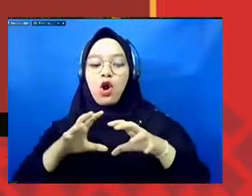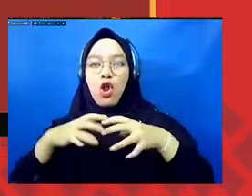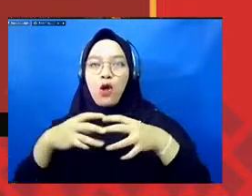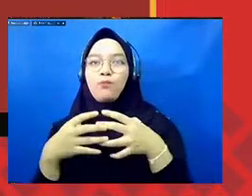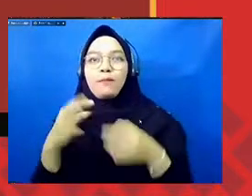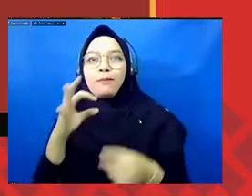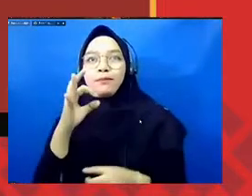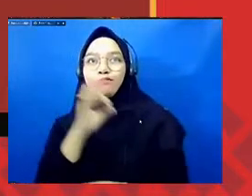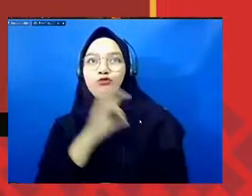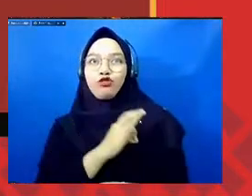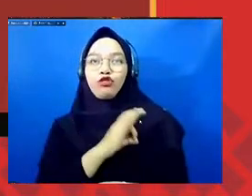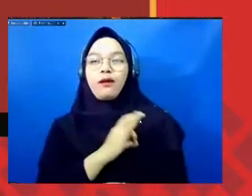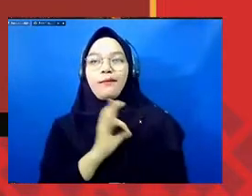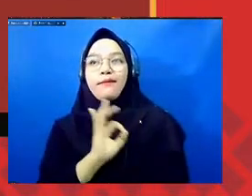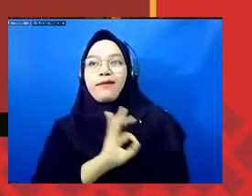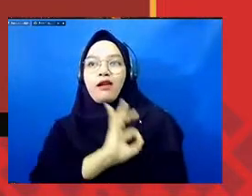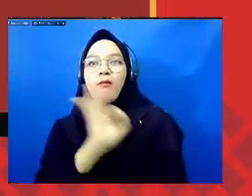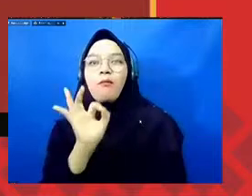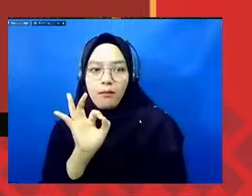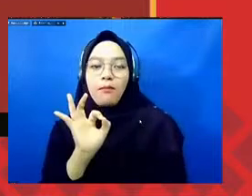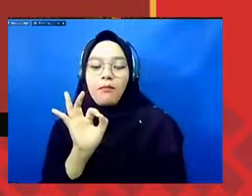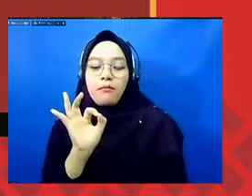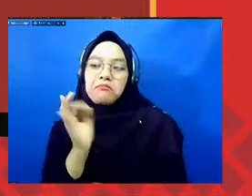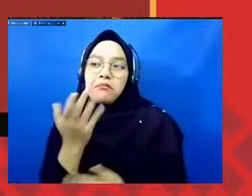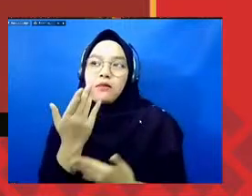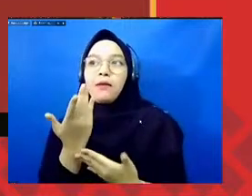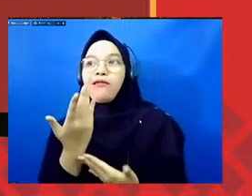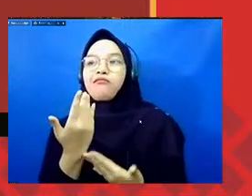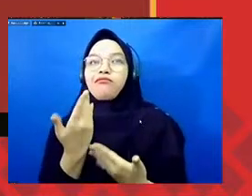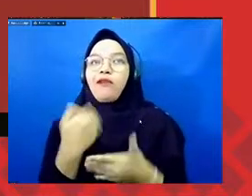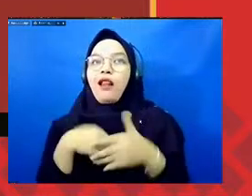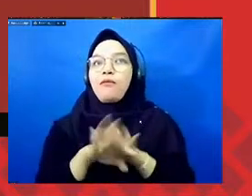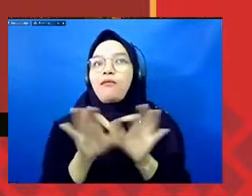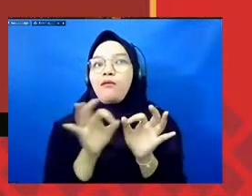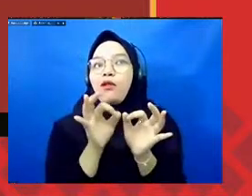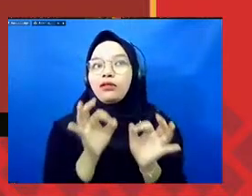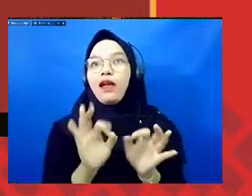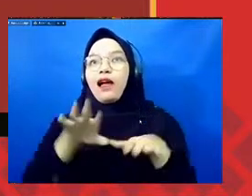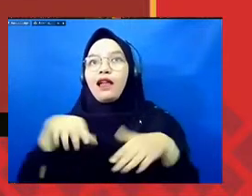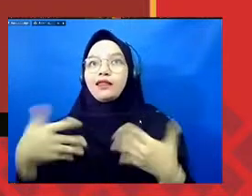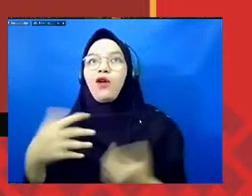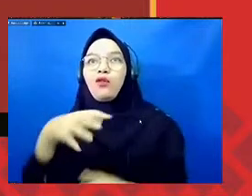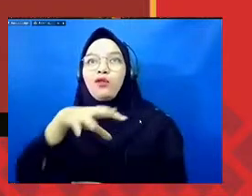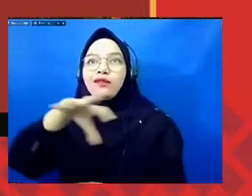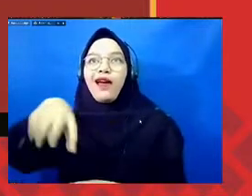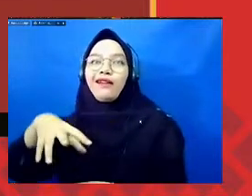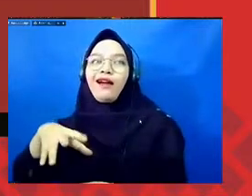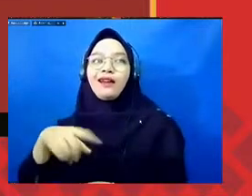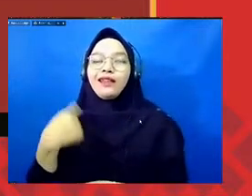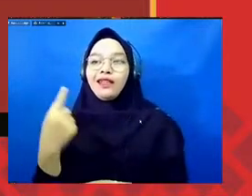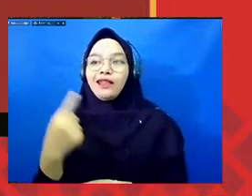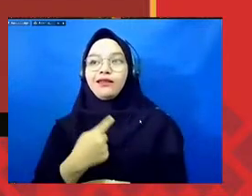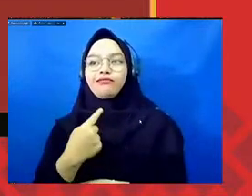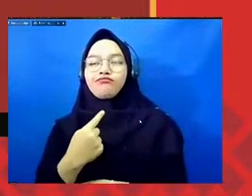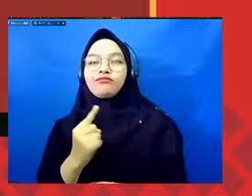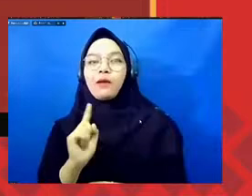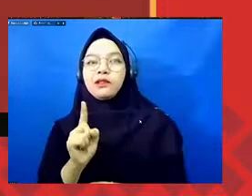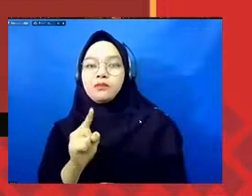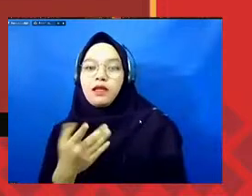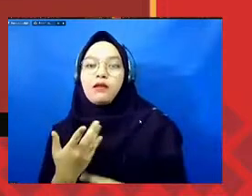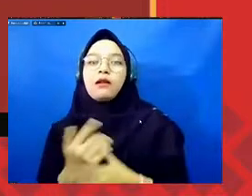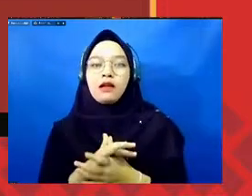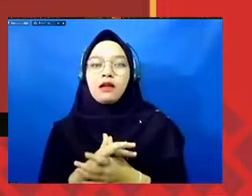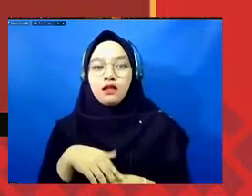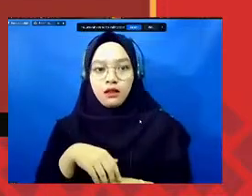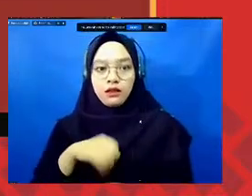beruntung di dalam kota atau daerah kita. Jadi itulah kenapa UCSG ASPAC